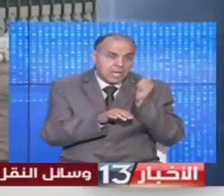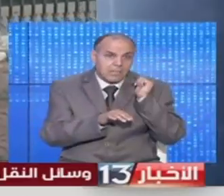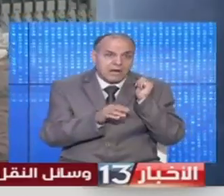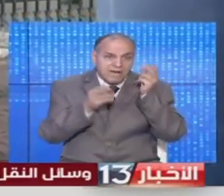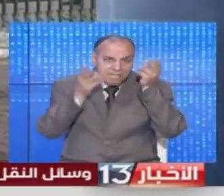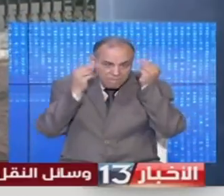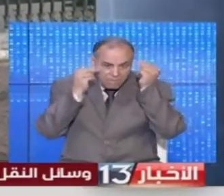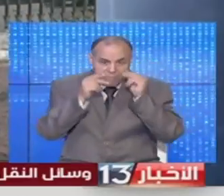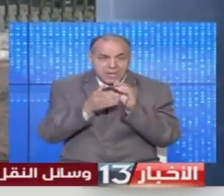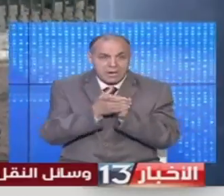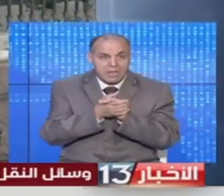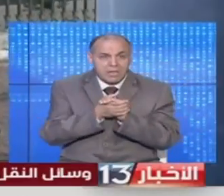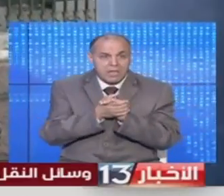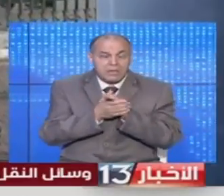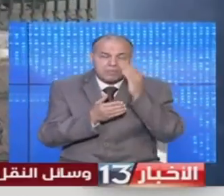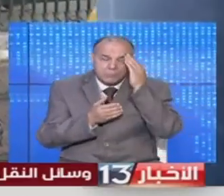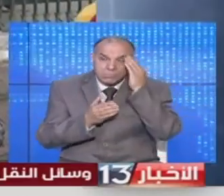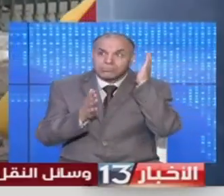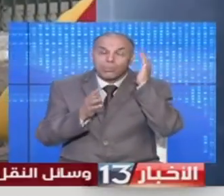انا